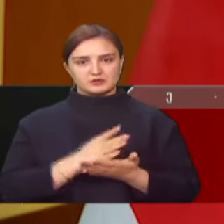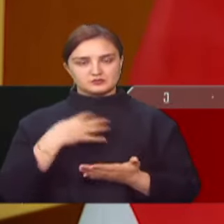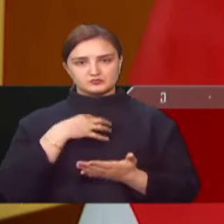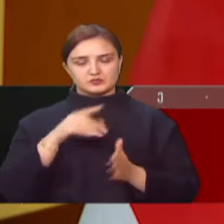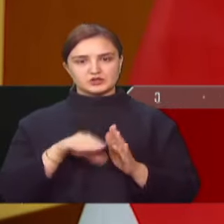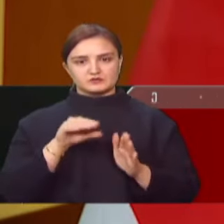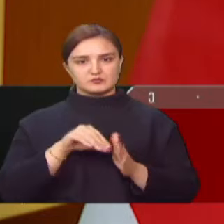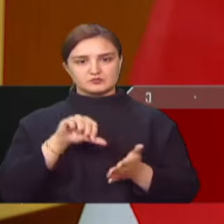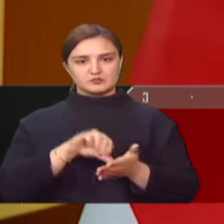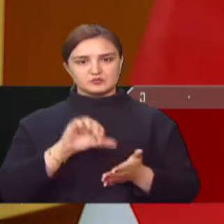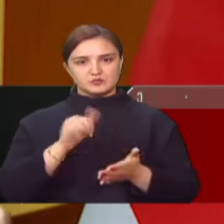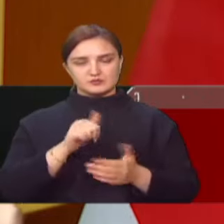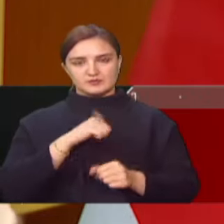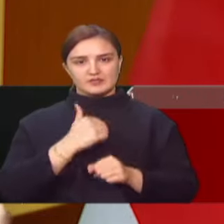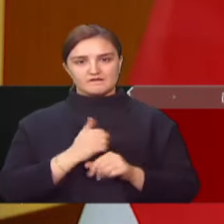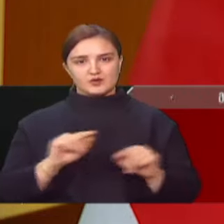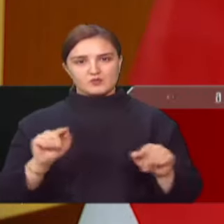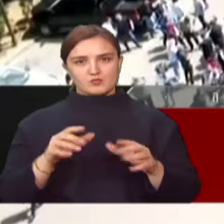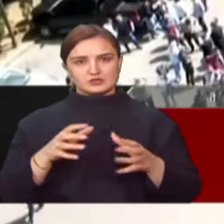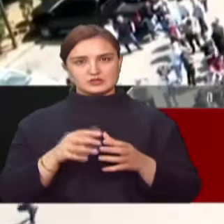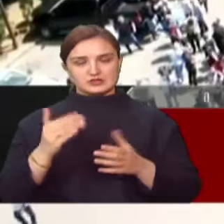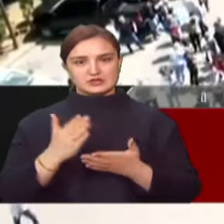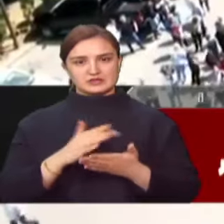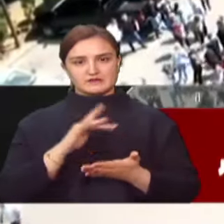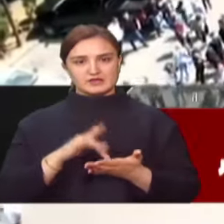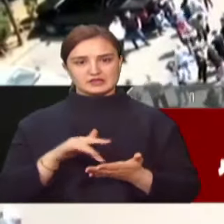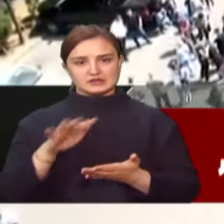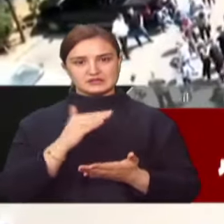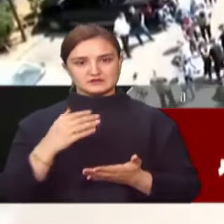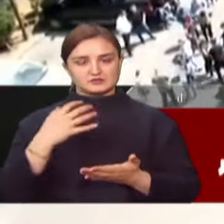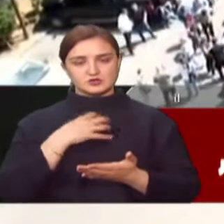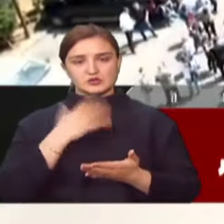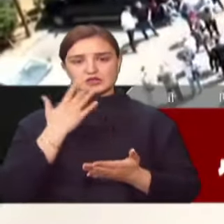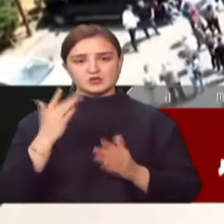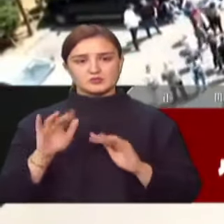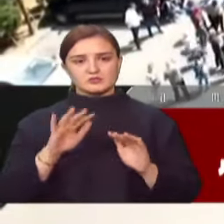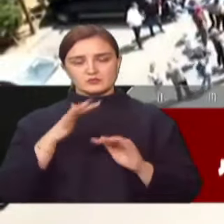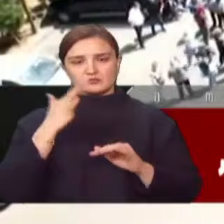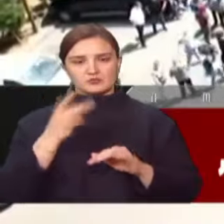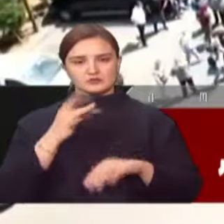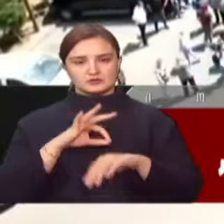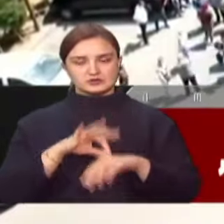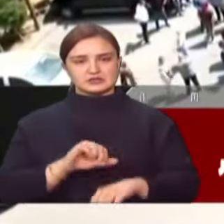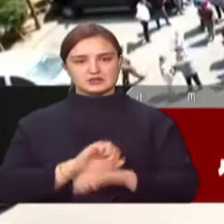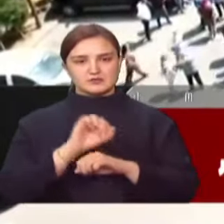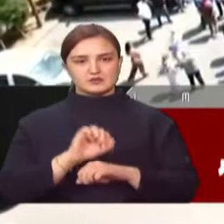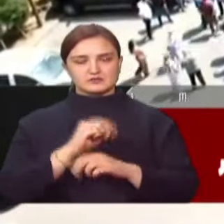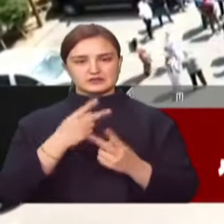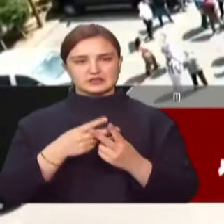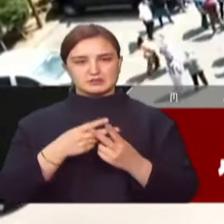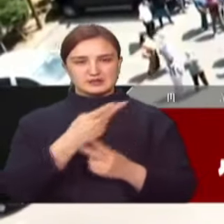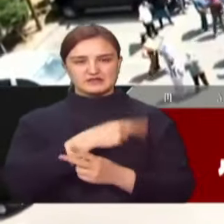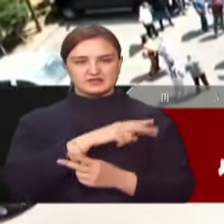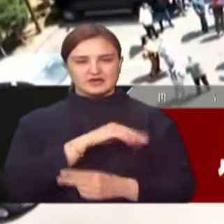არჩევნებში მონაწილეობის მიღება, როგორც თავად ოპოზიციონერს, ეს ქვეყნისთვის არის აუცილებელი. ნაციონალურმა მოძრაობამ არაერთხელ გამართა საპროტესტო აქცია საპატიმროსთან თუ